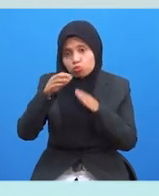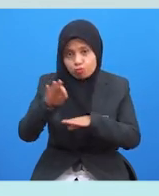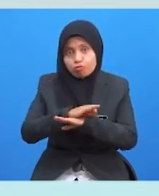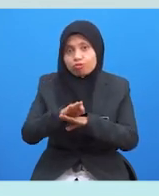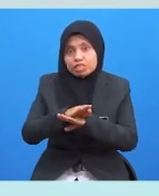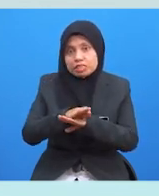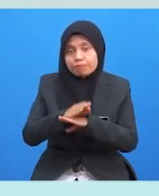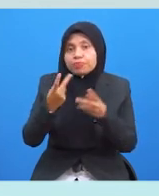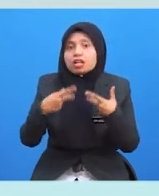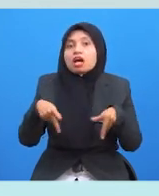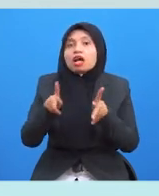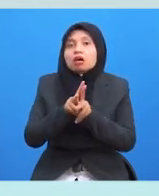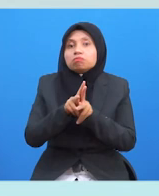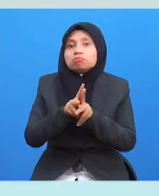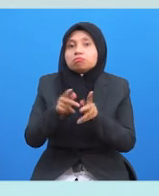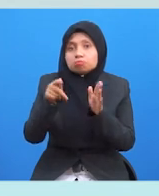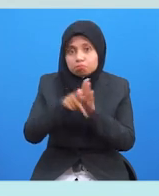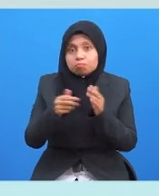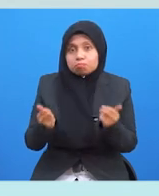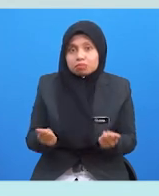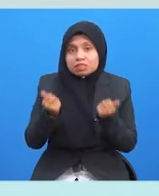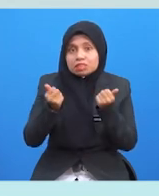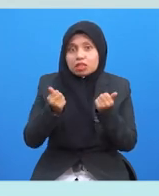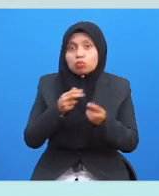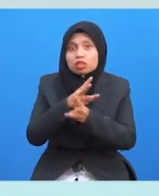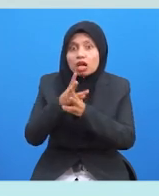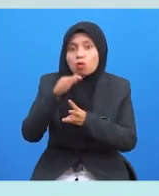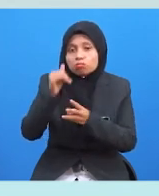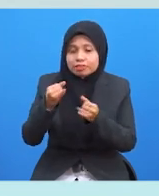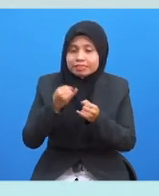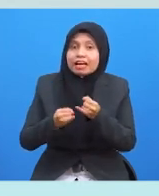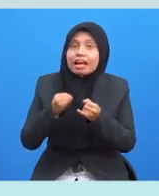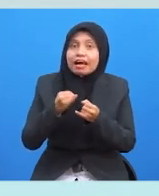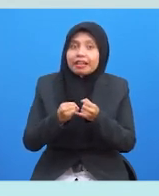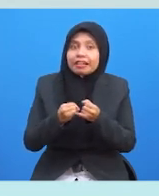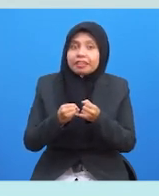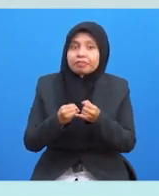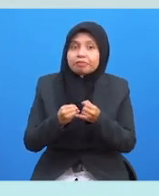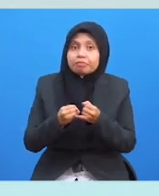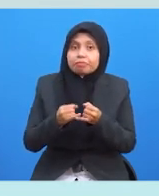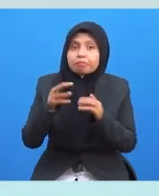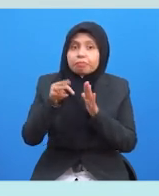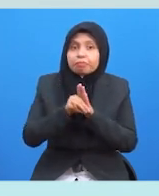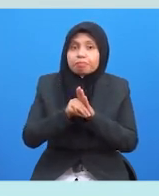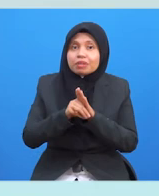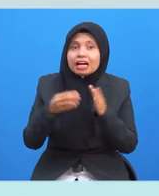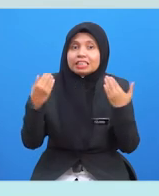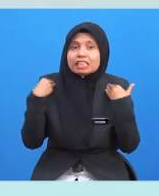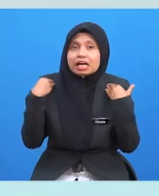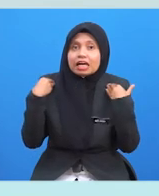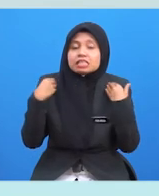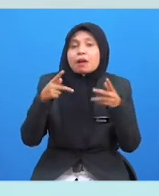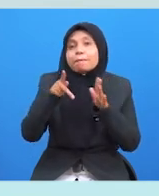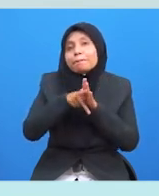berfungsi. Kepentingan pengangkutan awam yang terakhir ialah